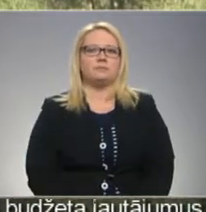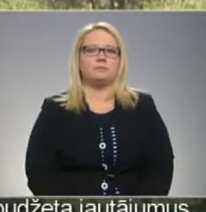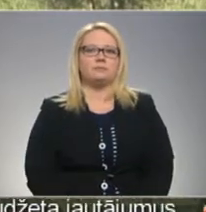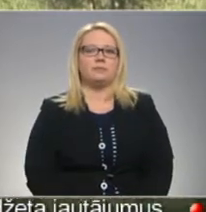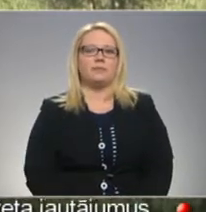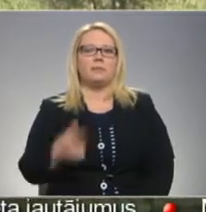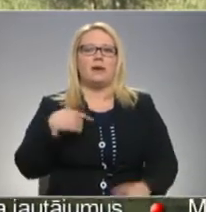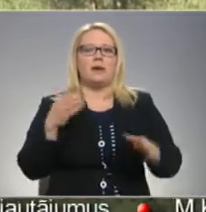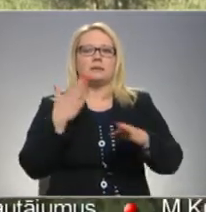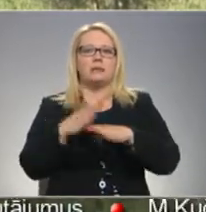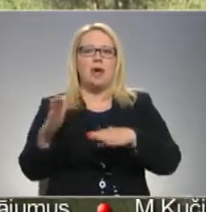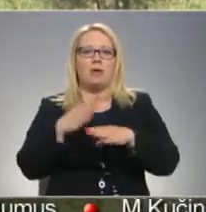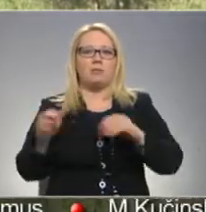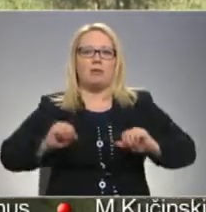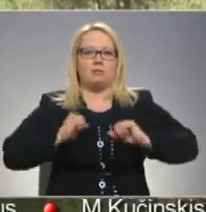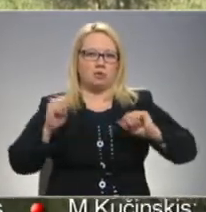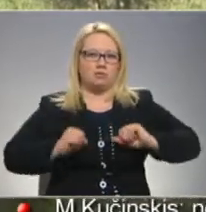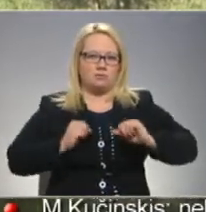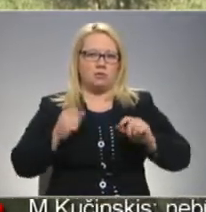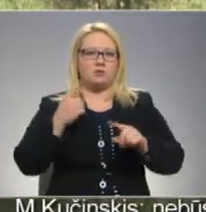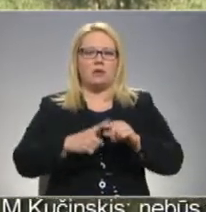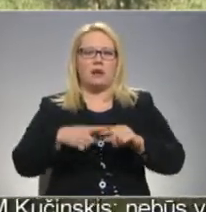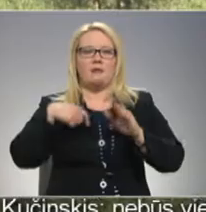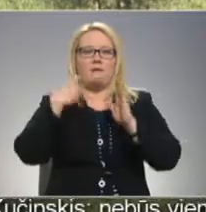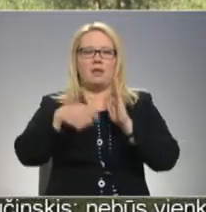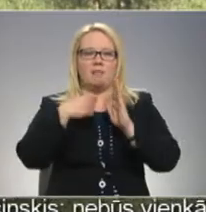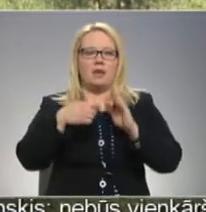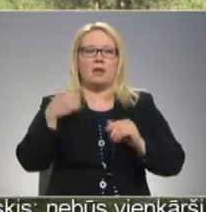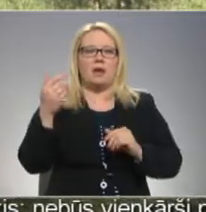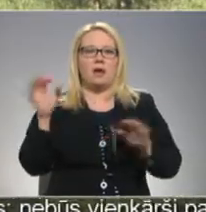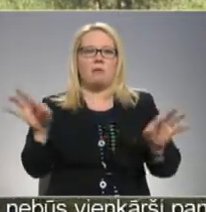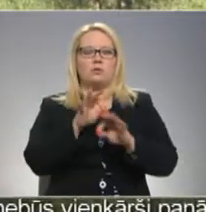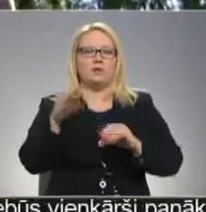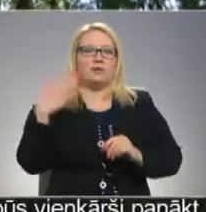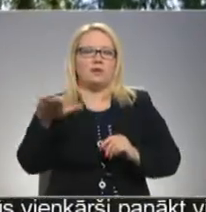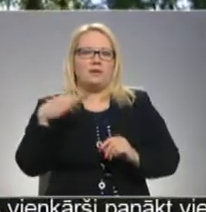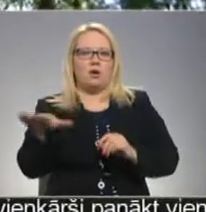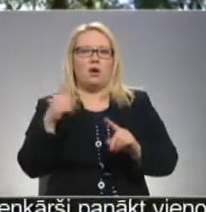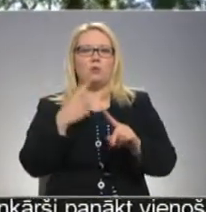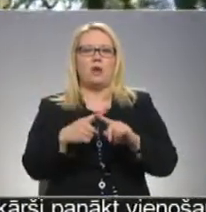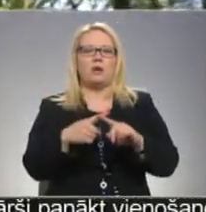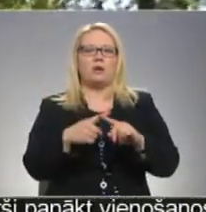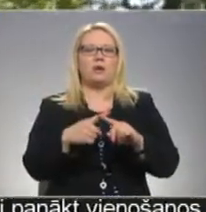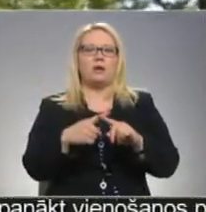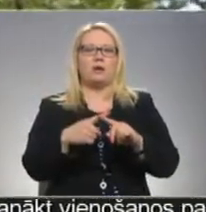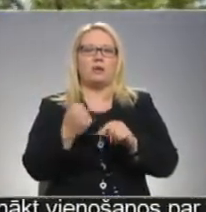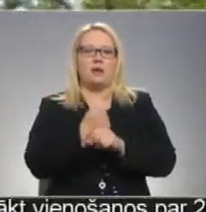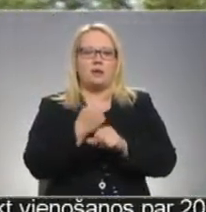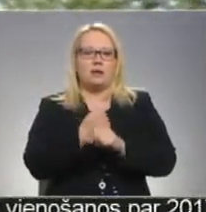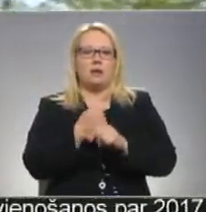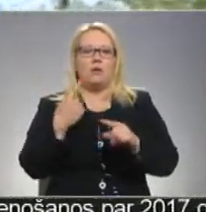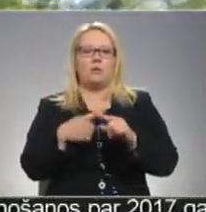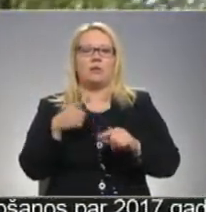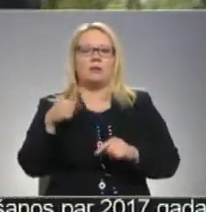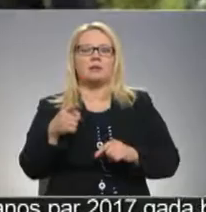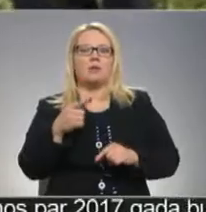Mēs lēnām cenšamies veidot arī īsfilmas. Es personīgi filmēju arī mūzikas videoklips un pats producēju mūziku, tāpēc būtu ļoti patīkami darīt to, kas mums